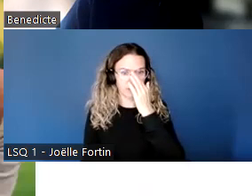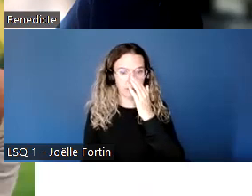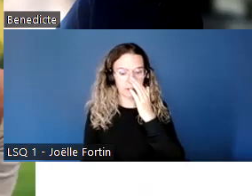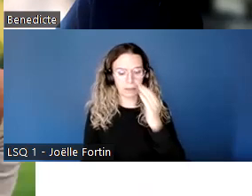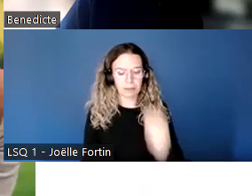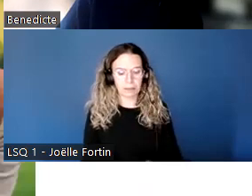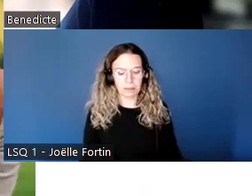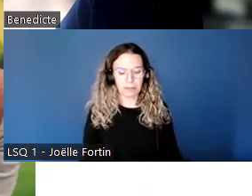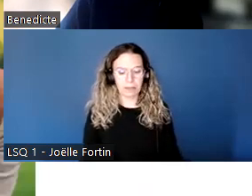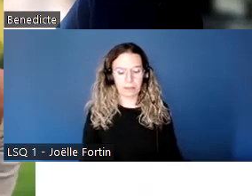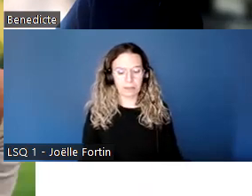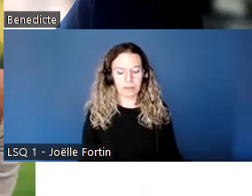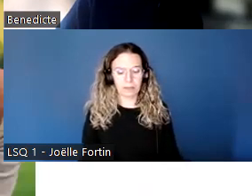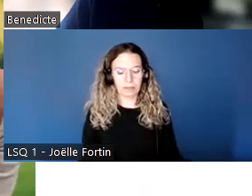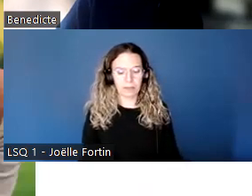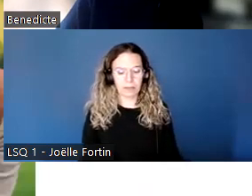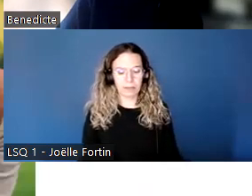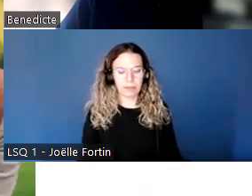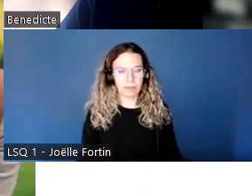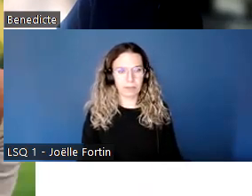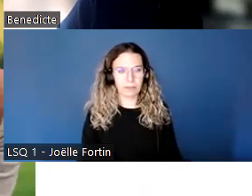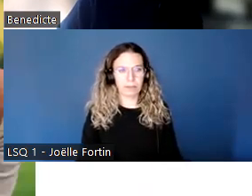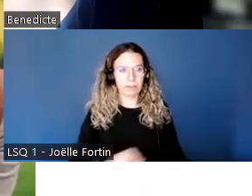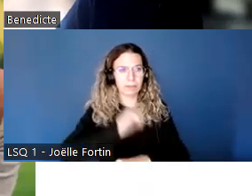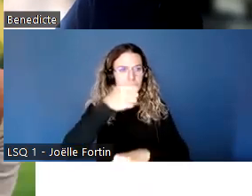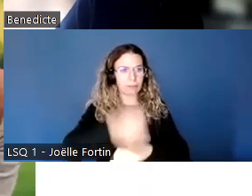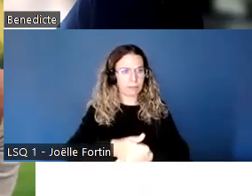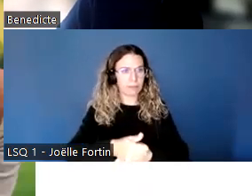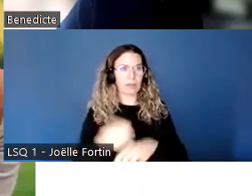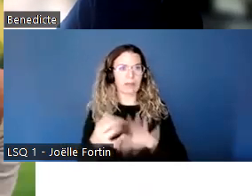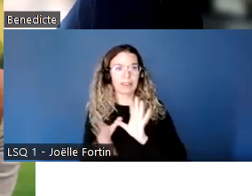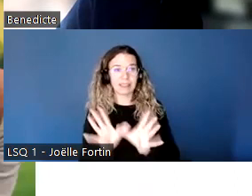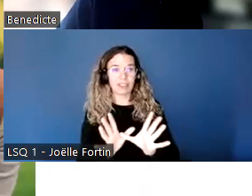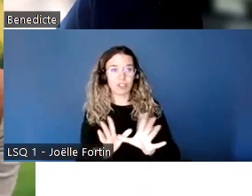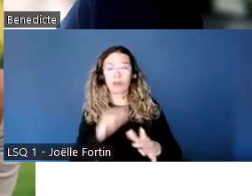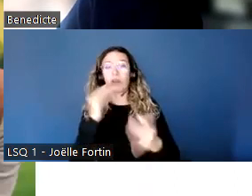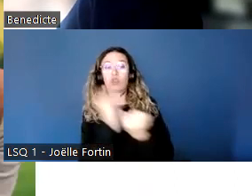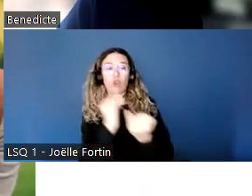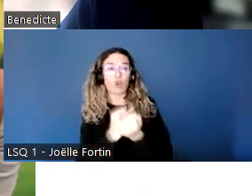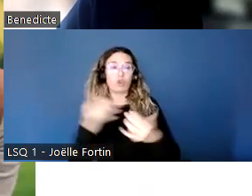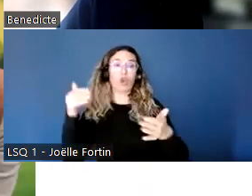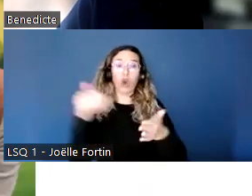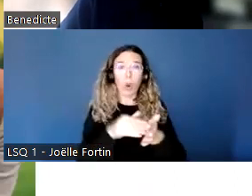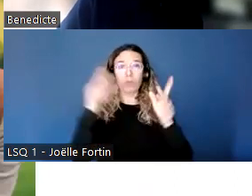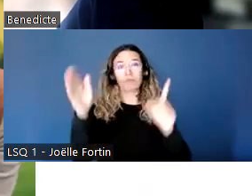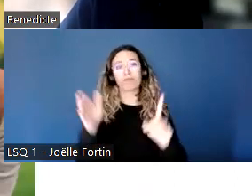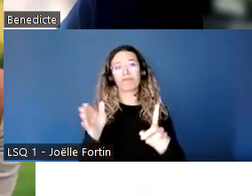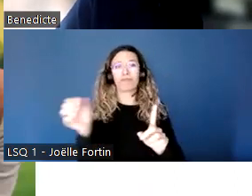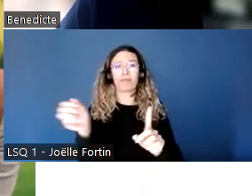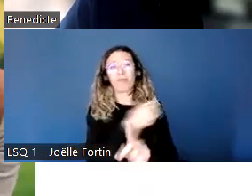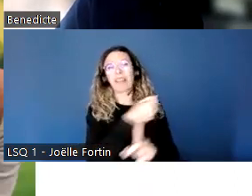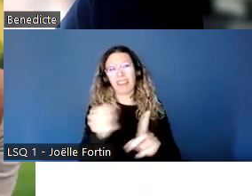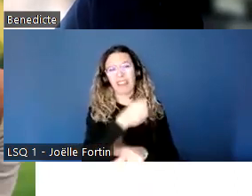Ils ont pour mandat d'apporter un soutien pour la mise en œuvre de la stratégie de lutte contre la maltraitance des aînés de l'Ontario, qui a été une des